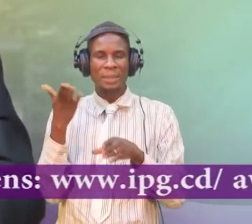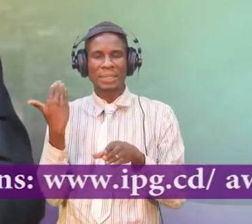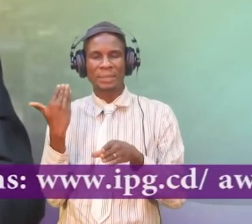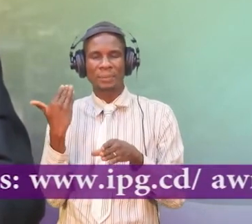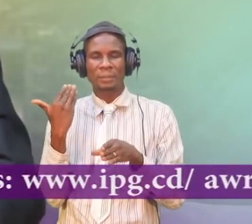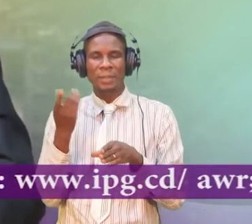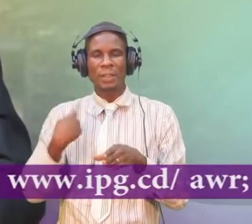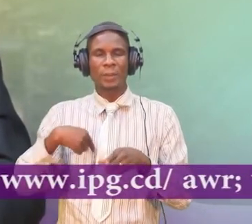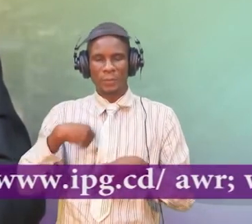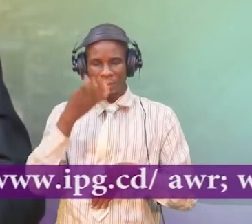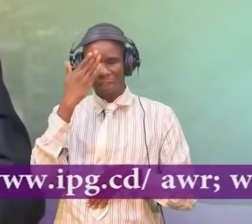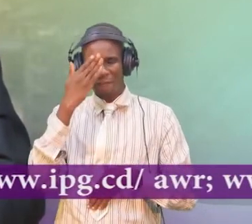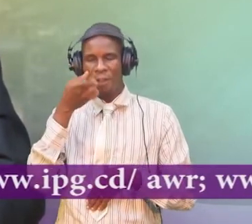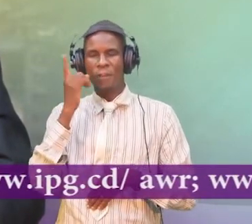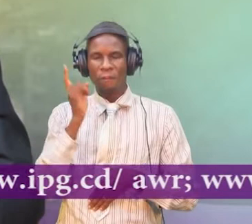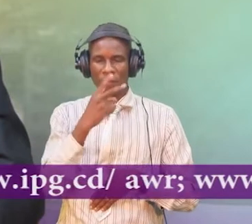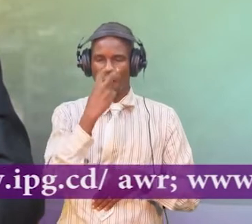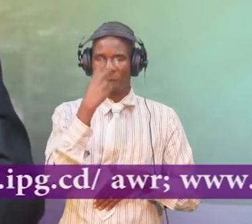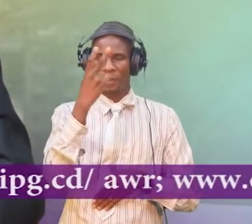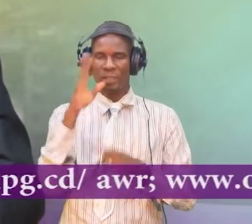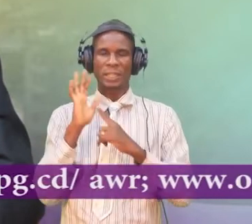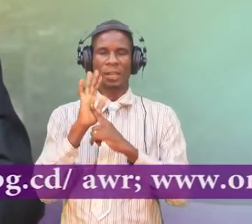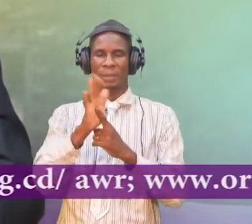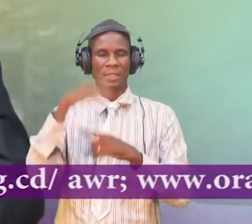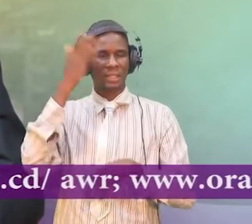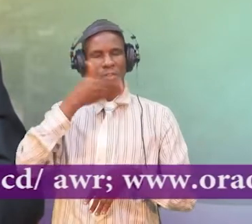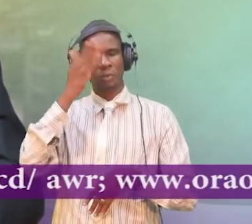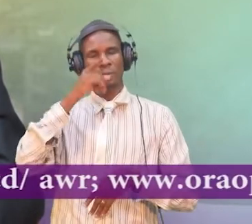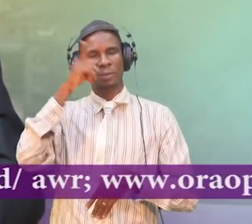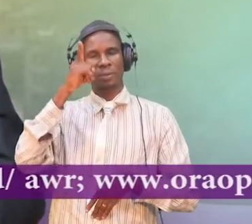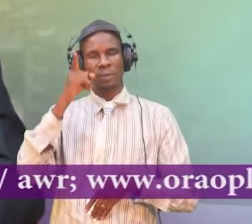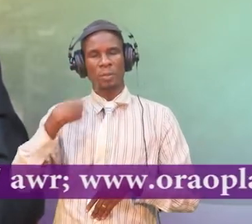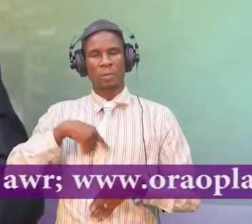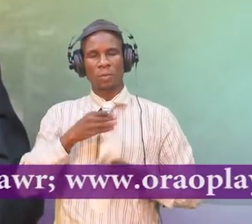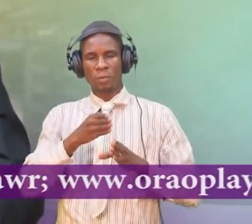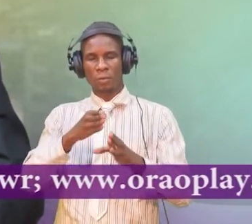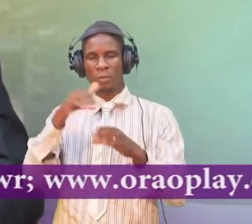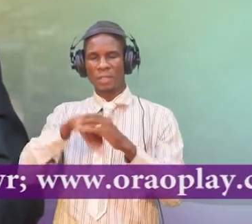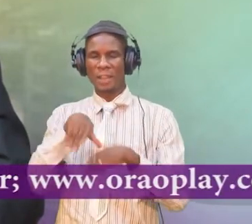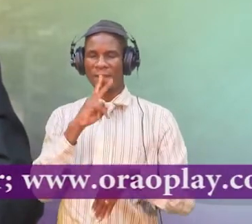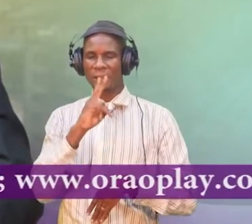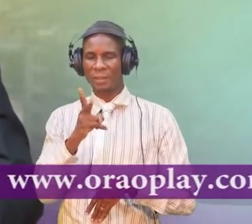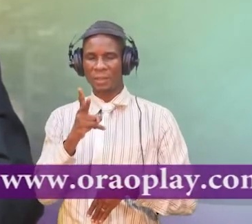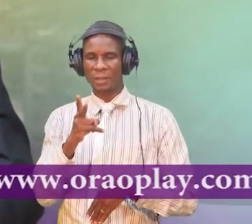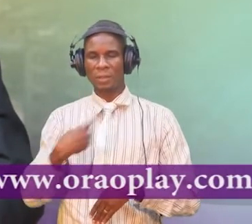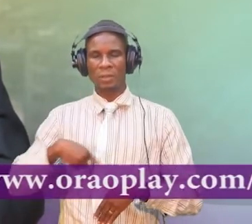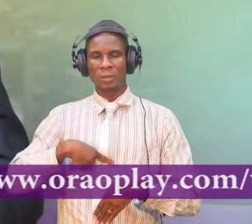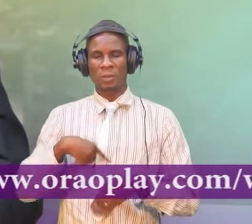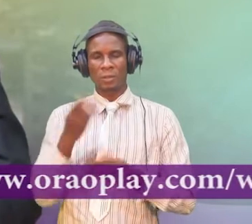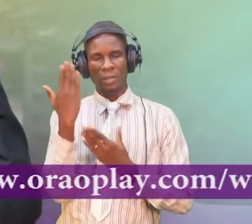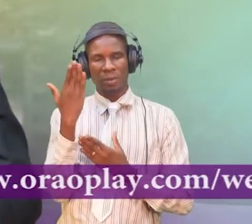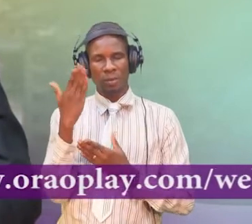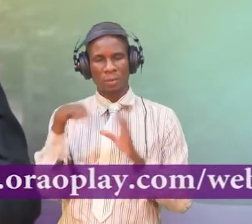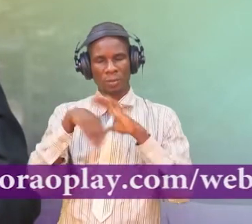eleka. Toyebiete toko ye kamela penza lisungi na yo. Pona kokamba biso na kati ya bosolo.